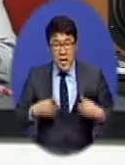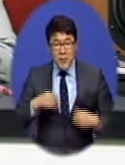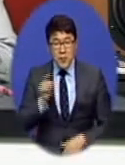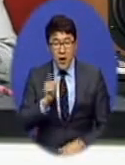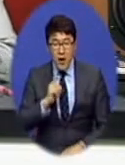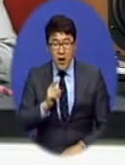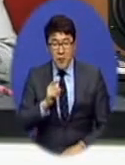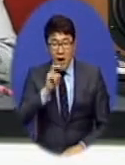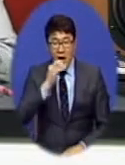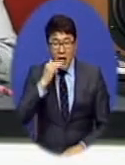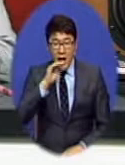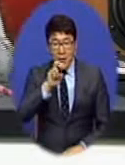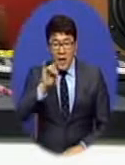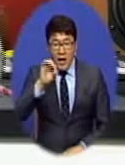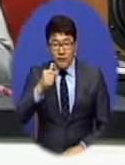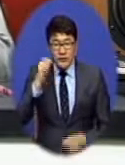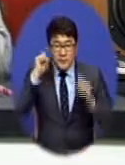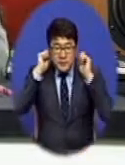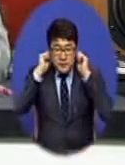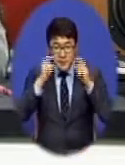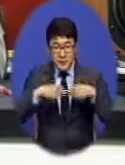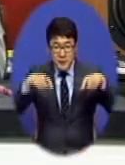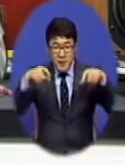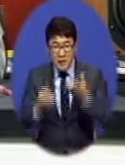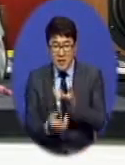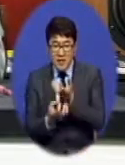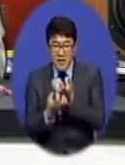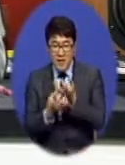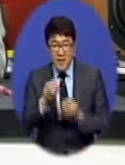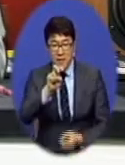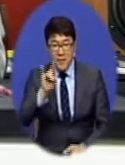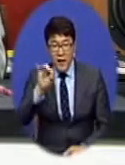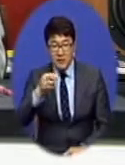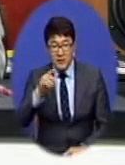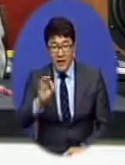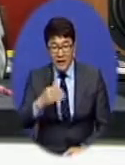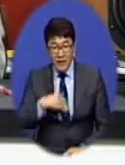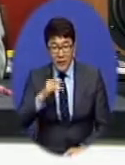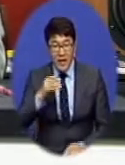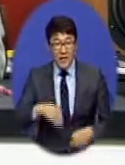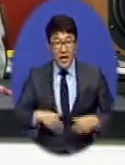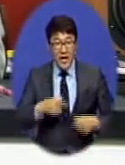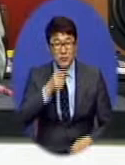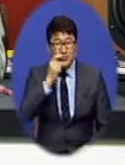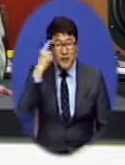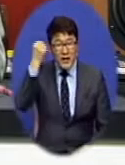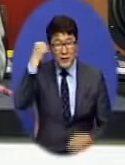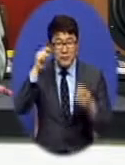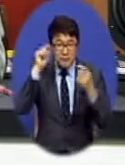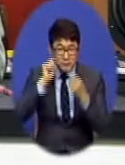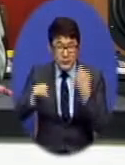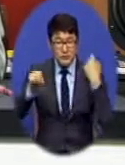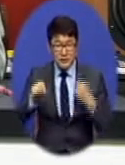따뜻한 거 매운탕이고 뭐 매운탕. 야 특이하시네 매운탕. 난 따뜻한 거라 그래가지고 네. 물을 생각을 했는데. 그렇죠.